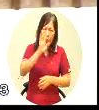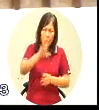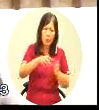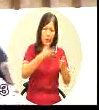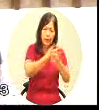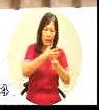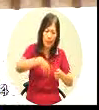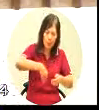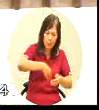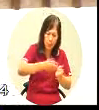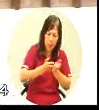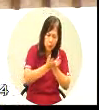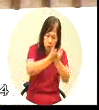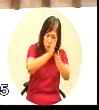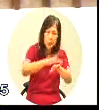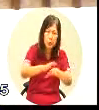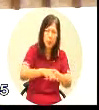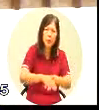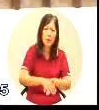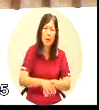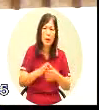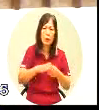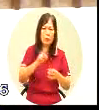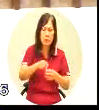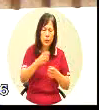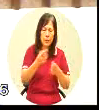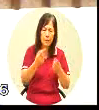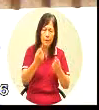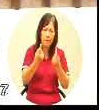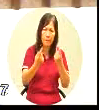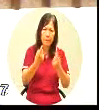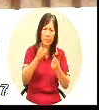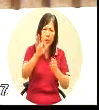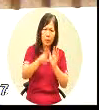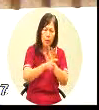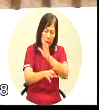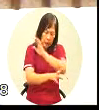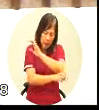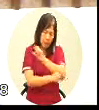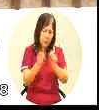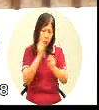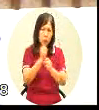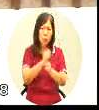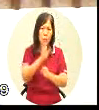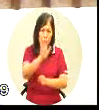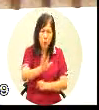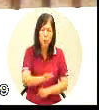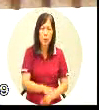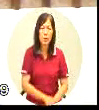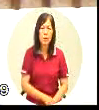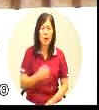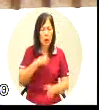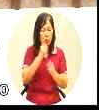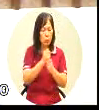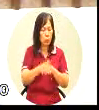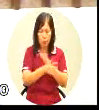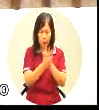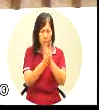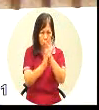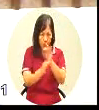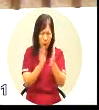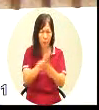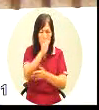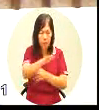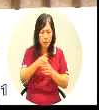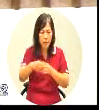们出路。像这些其实都会有一些比较都会有一些根本的做法，那把它做好，我相信这些渔